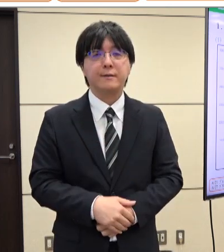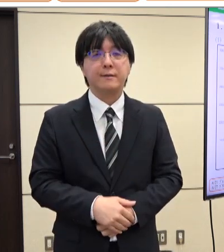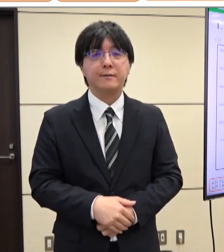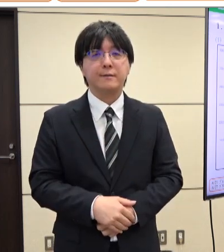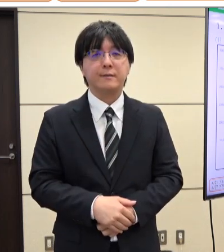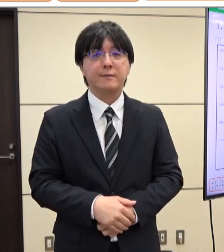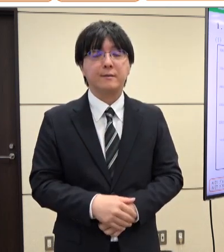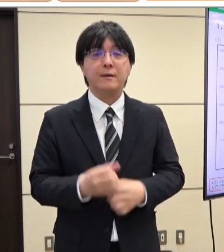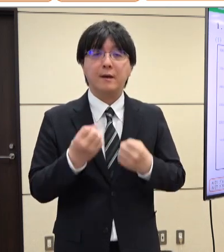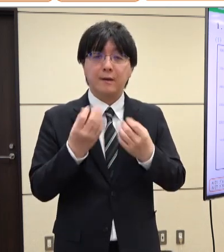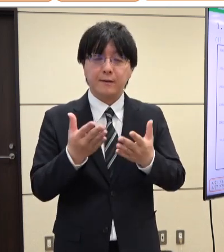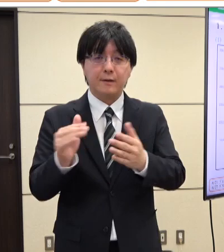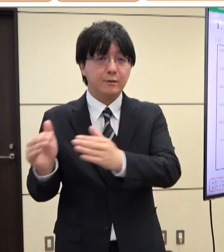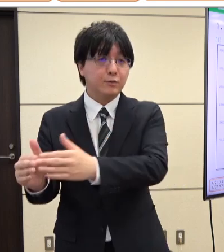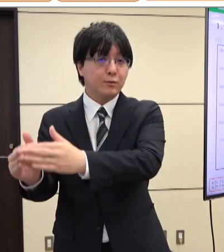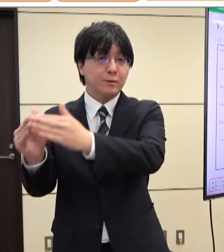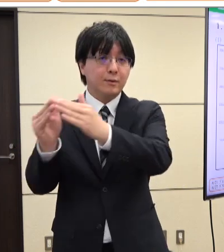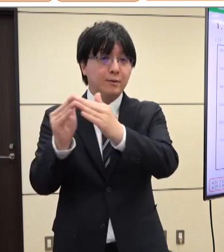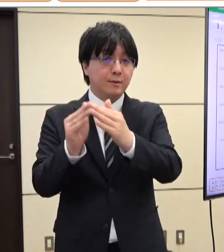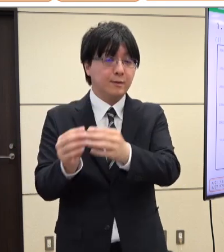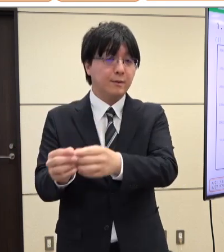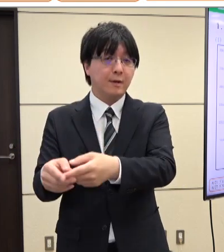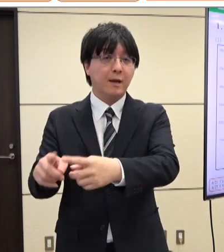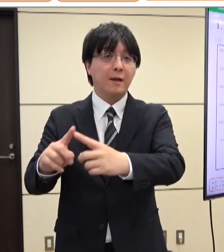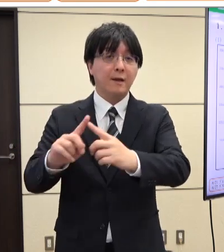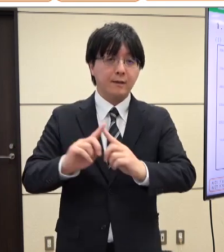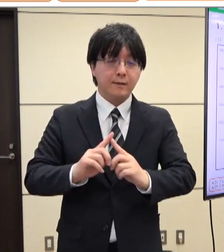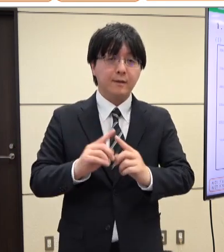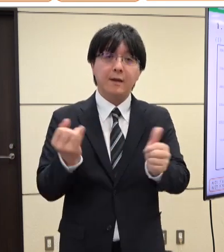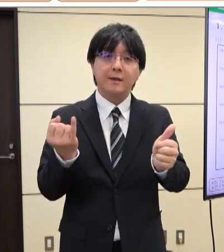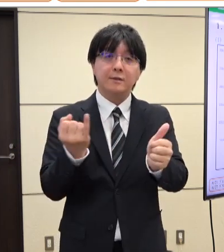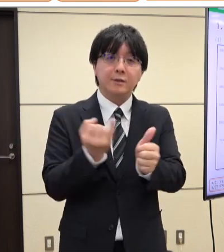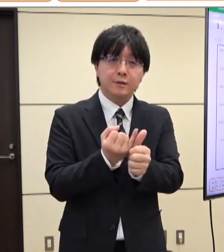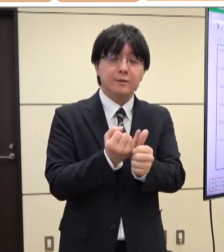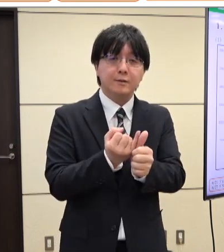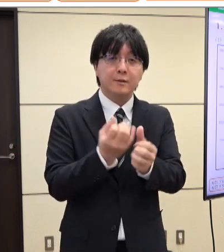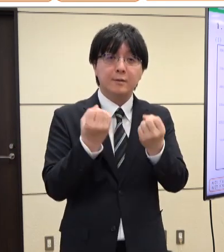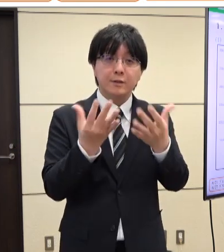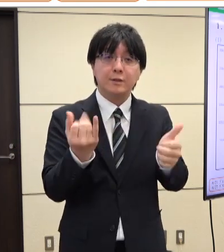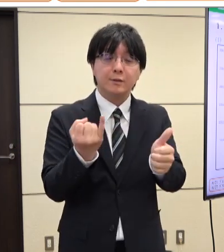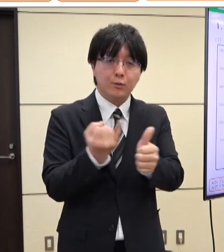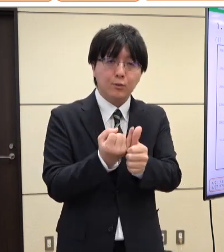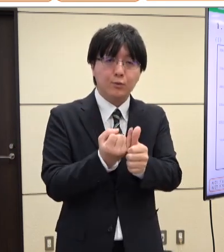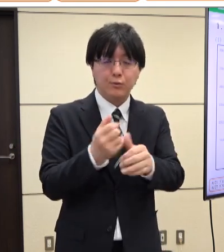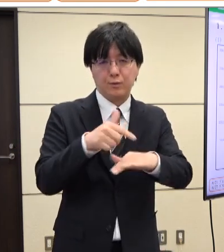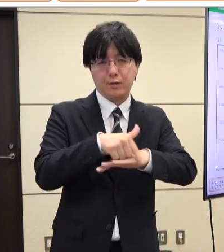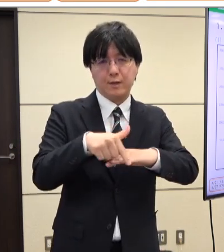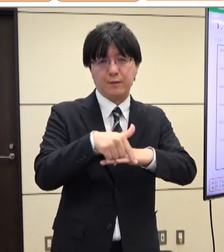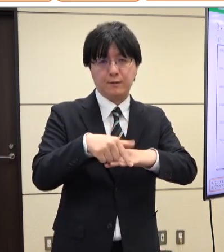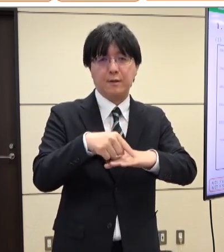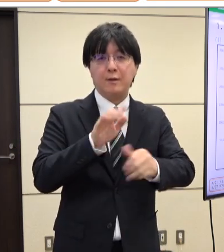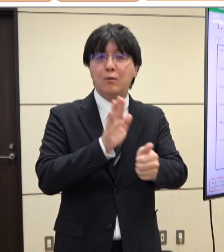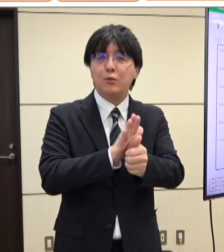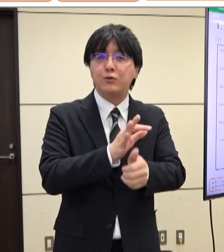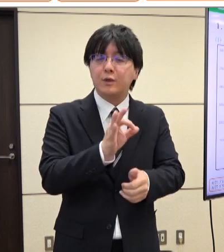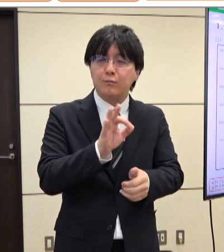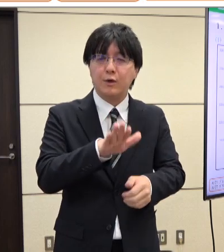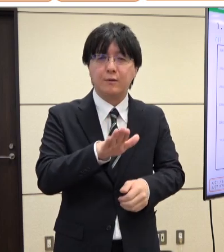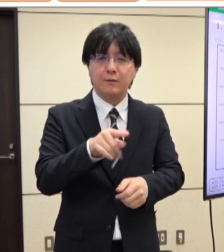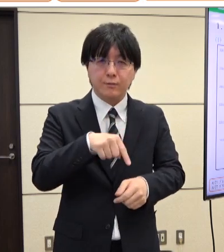新たに転入してきて新婚家庭に対する支援もありますん で、 でそれでカウントされているというケースが多いんじゃないかというふうに思